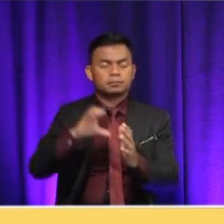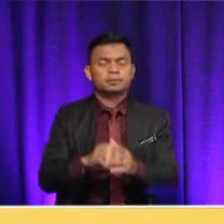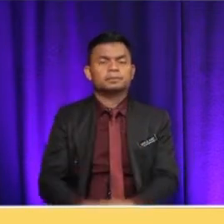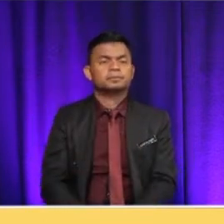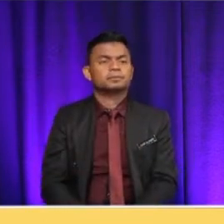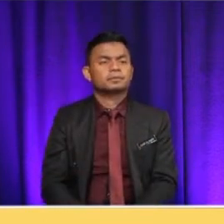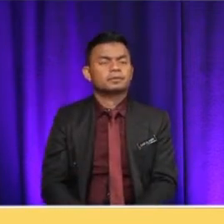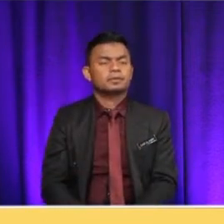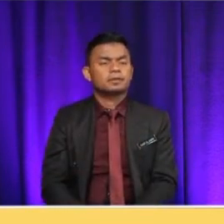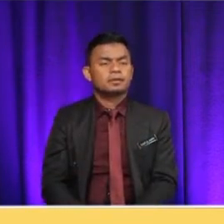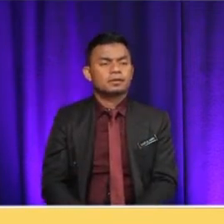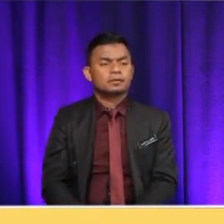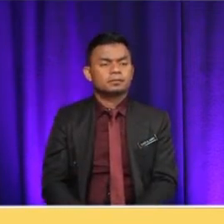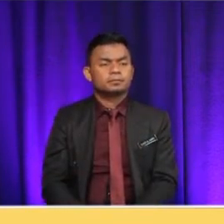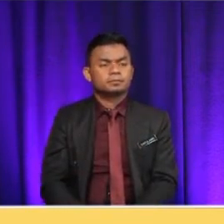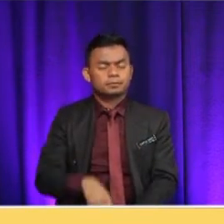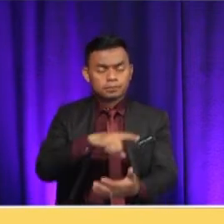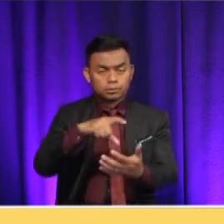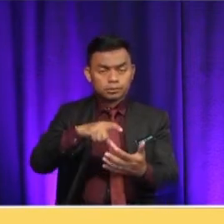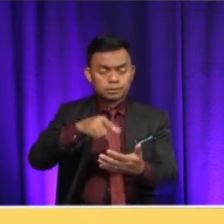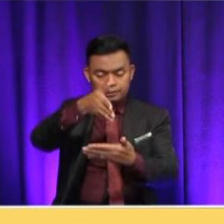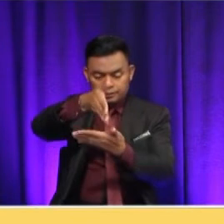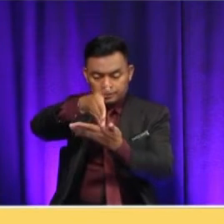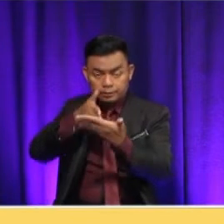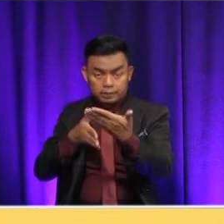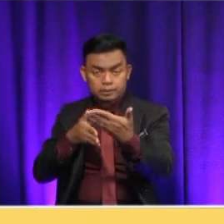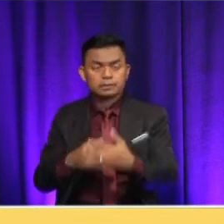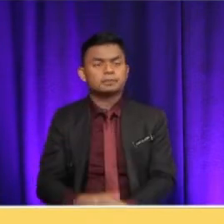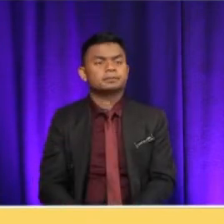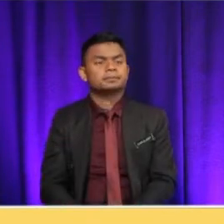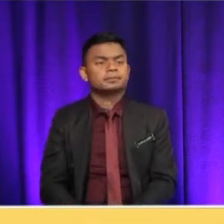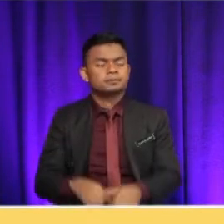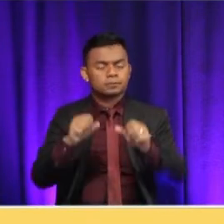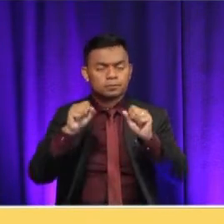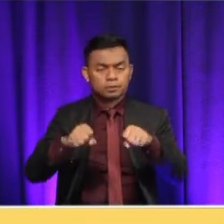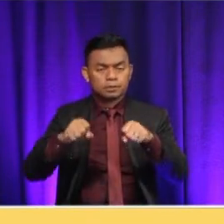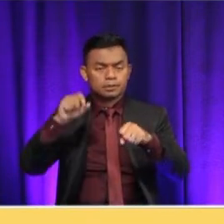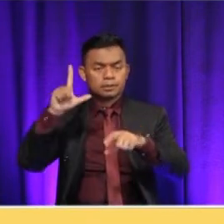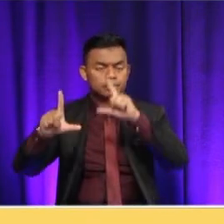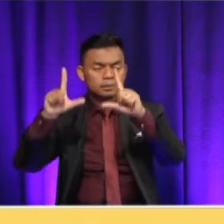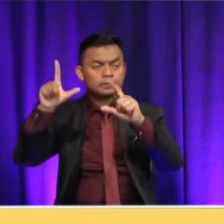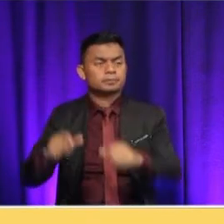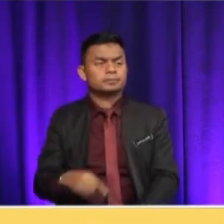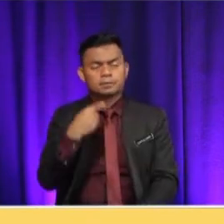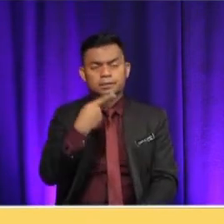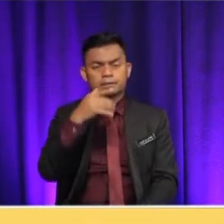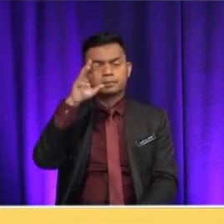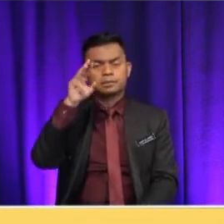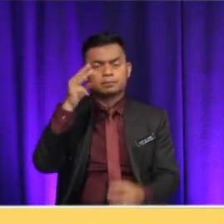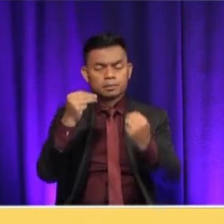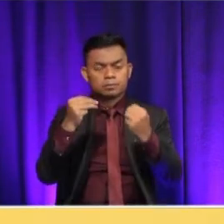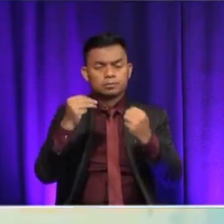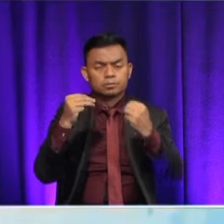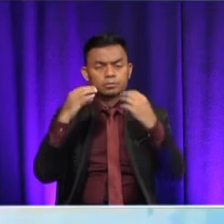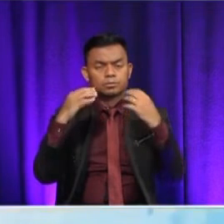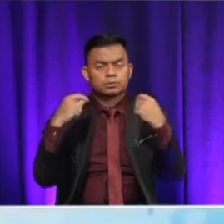lukisan ni sejenis lukisan keratan rentas. Okey, nak kena label. Okey, siapa nak cuba soalan ini?